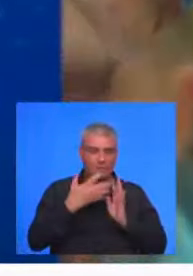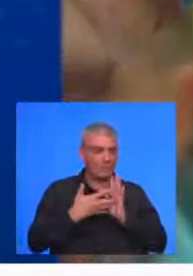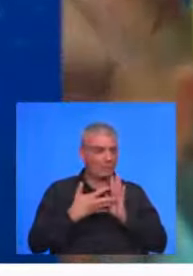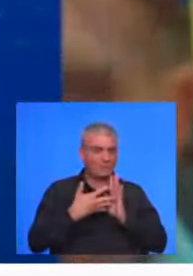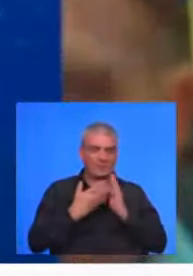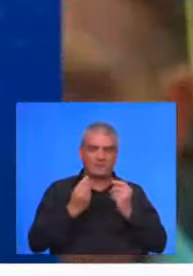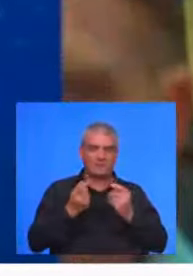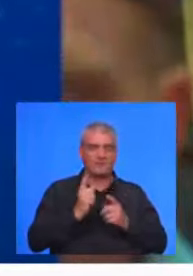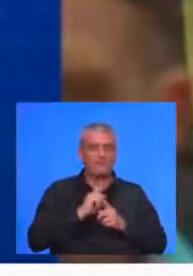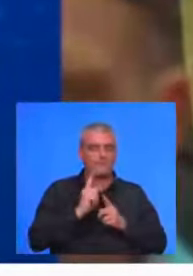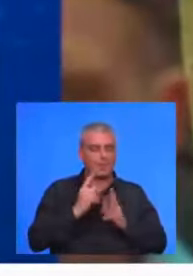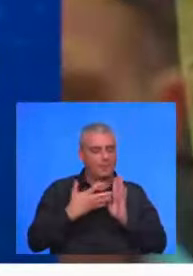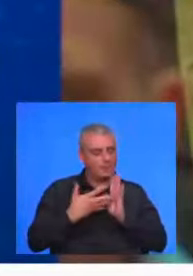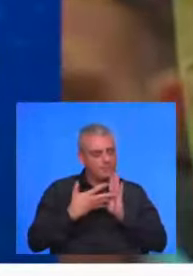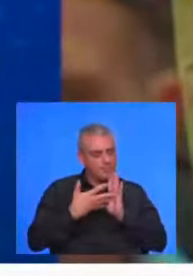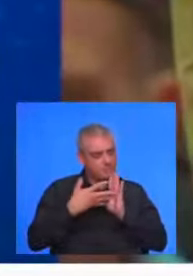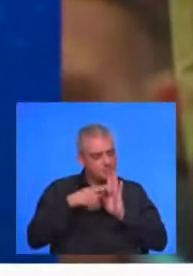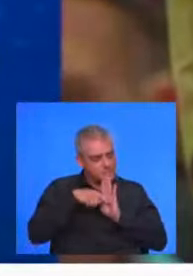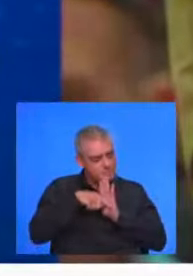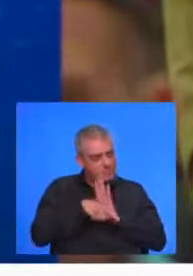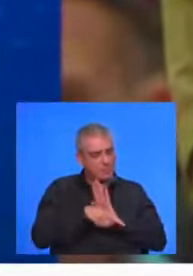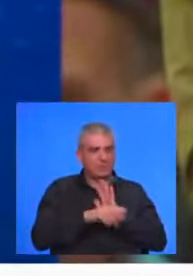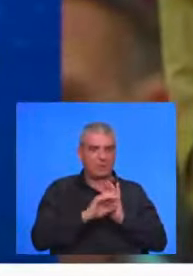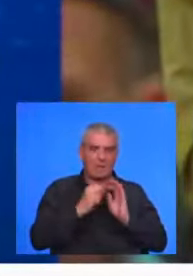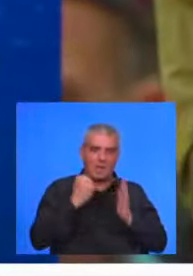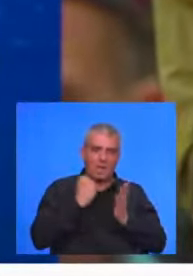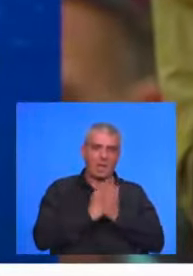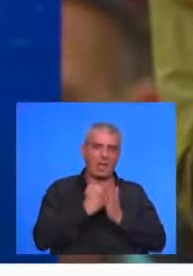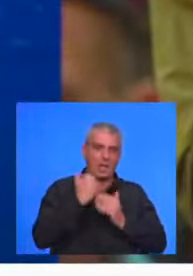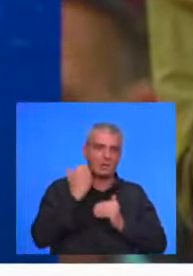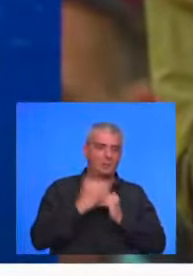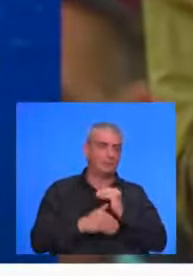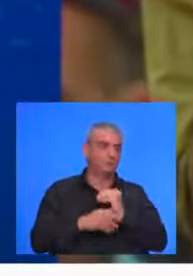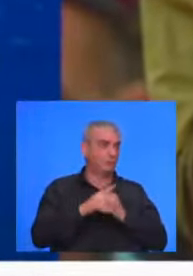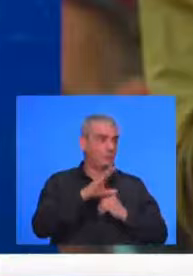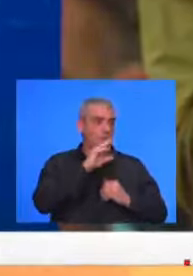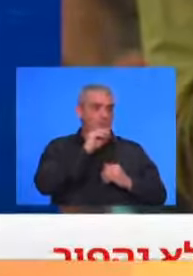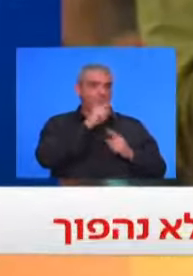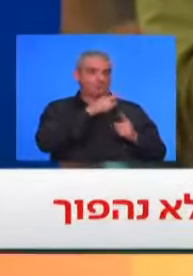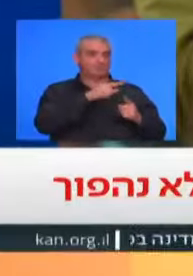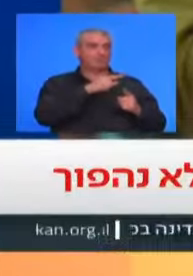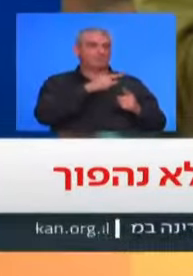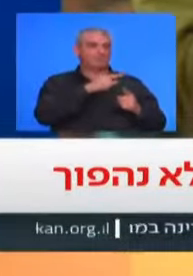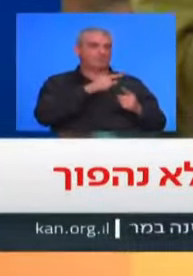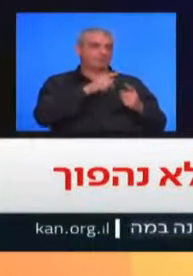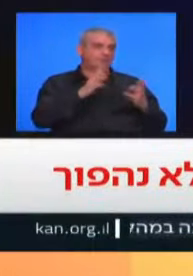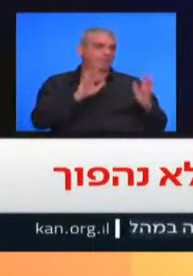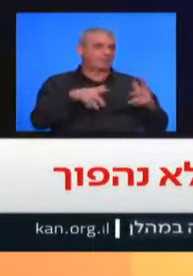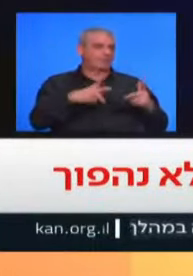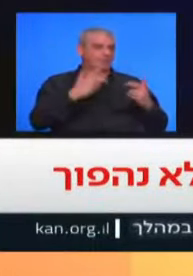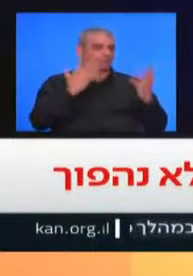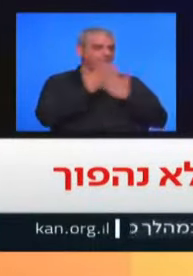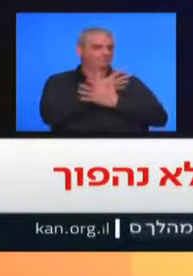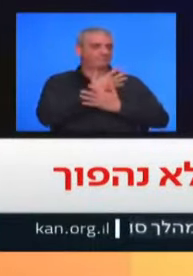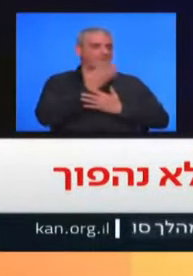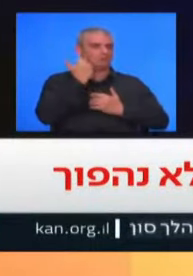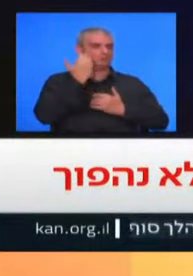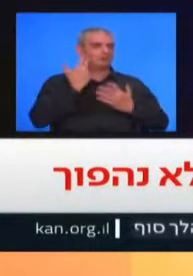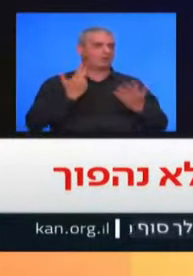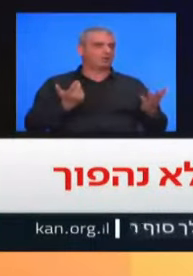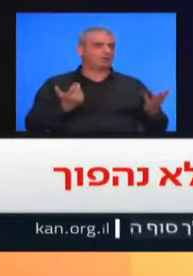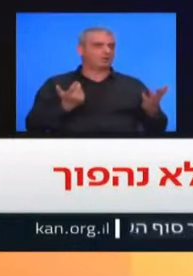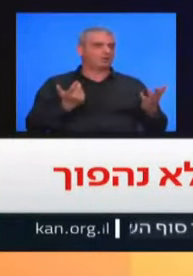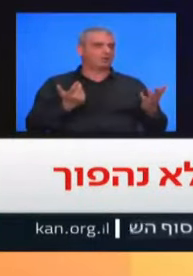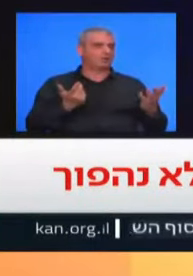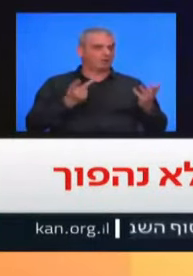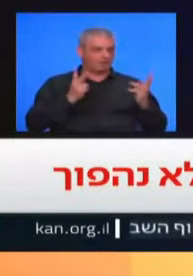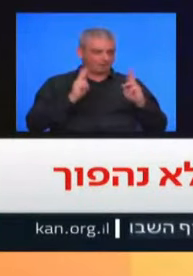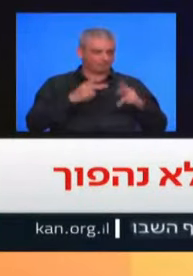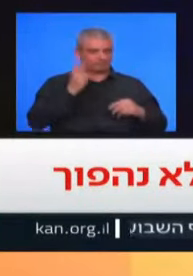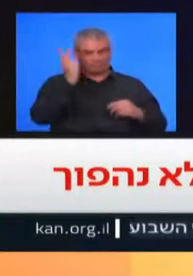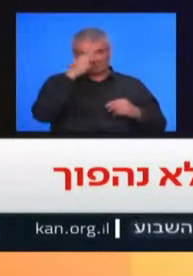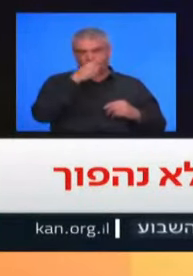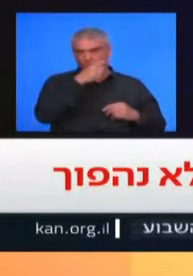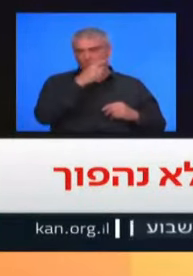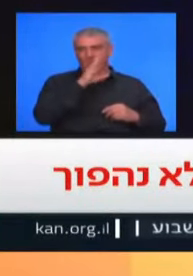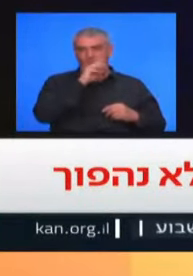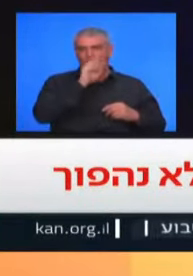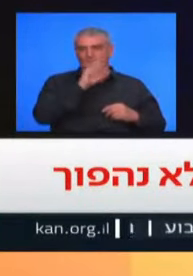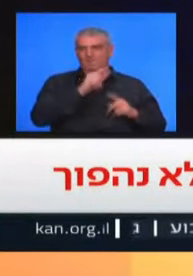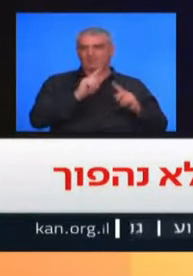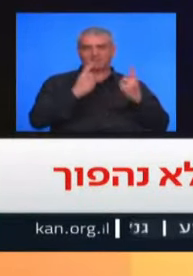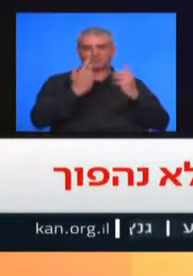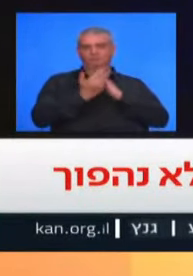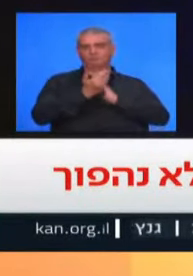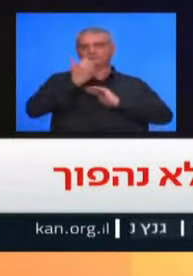בלי לתחקר אותו עד הסוף. הוא גם מדבר פה על ההפתעה שהייתה. כלומר, אפשר להבין שהוא מדבר גם על אירועים